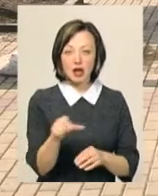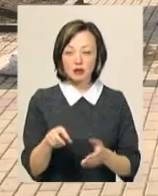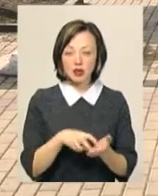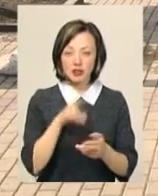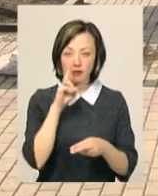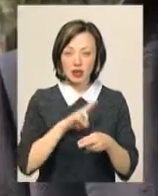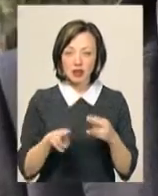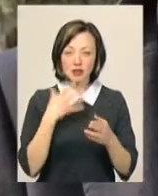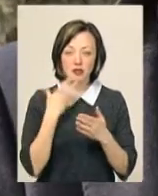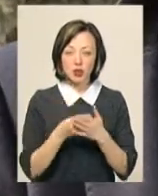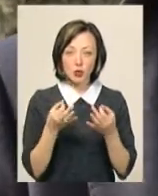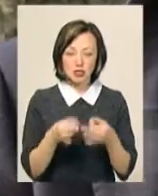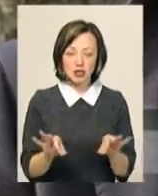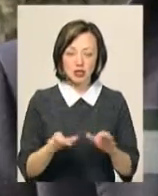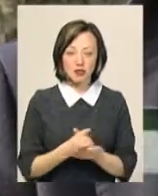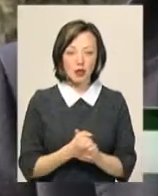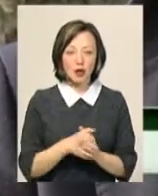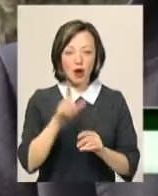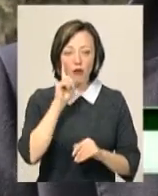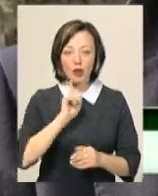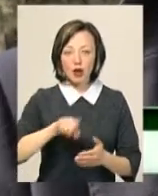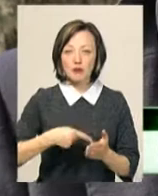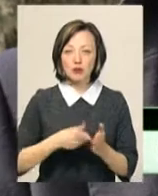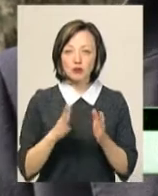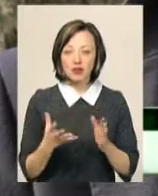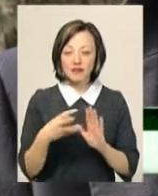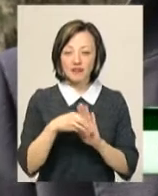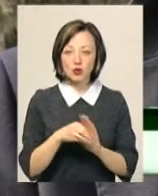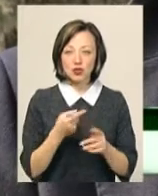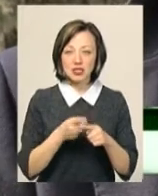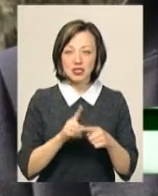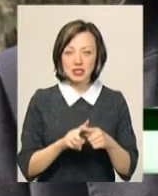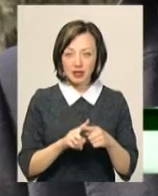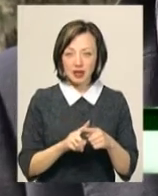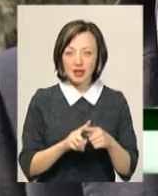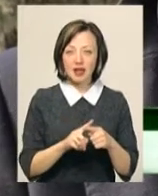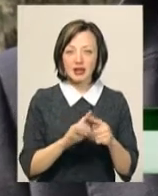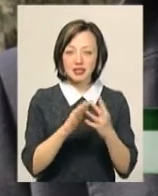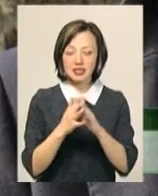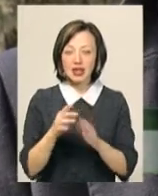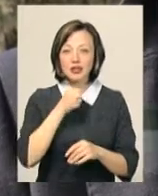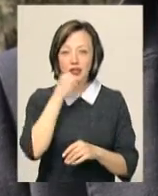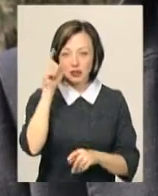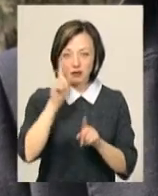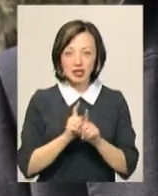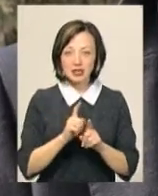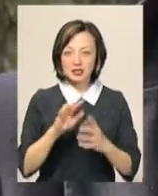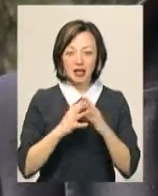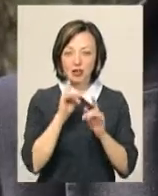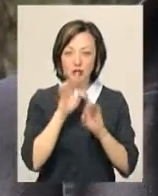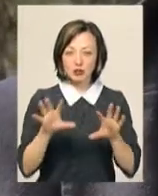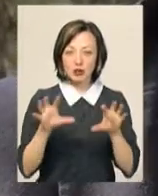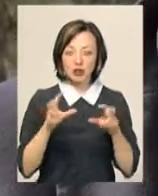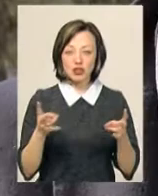свою незалежність. До того часу, поки місто буде відноситись до цих населених пунктів як старший брат, до того часу села не будуть їх сприймати.